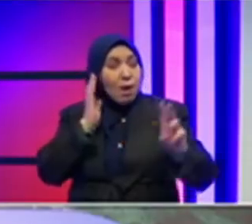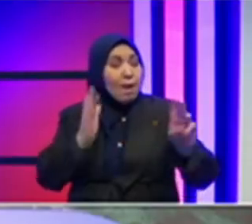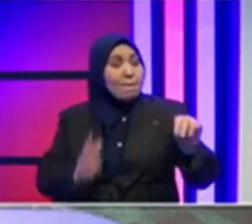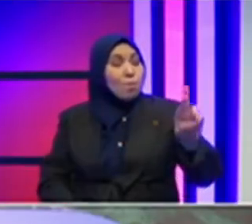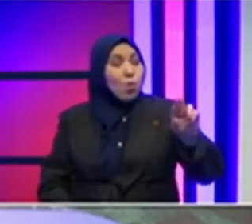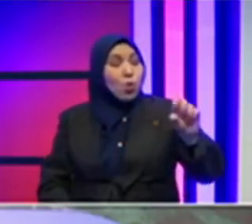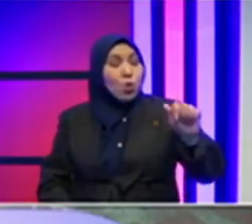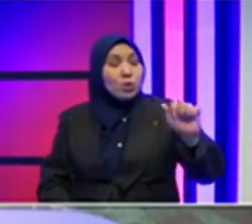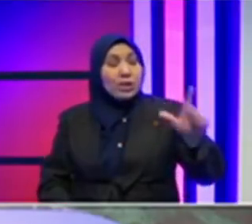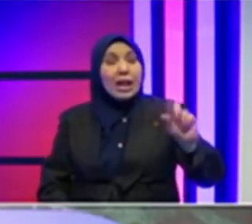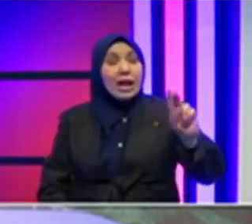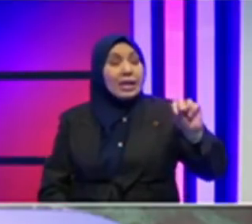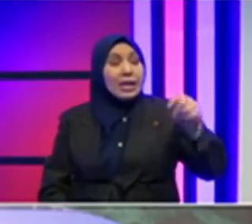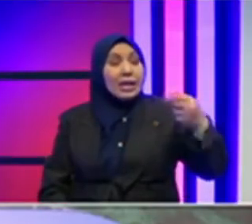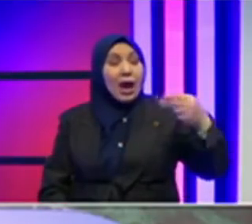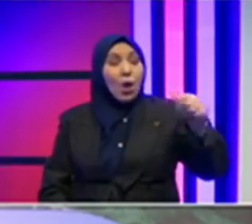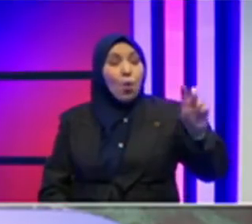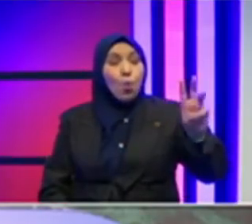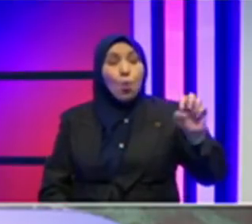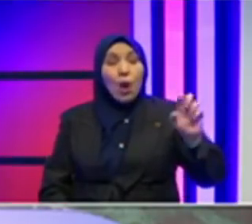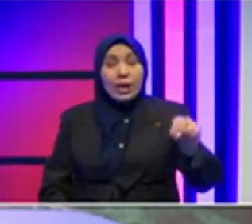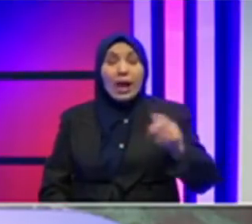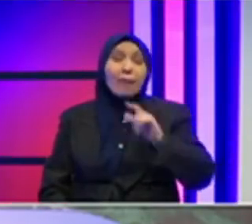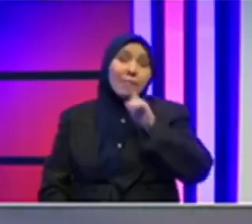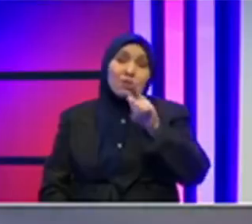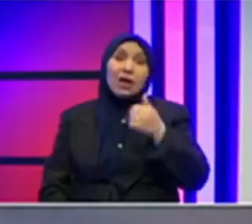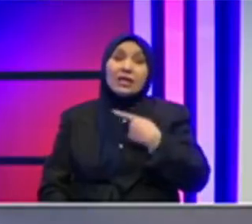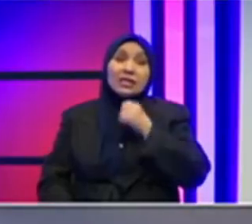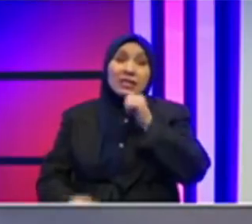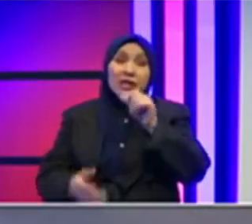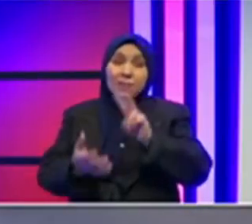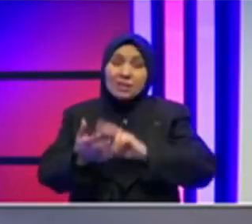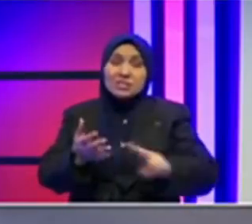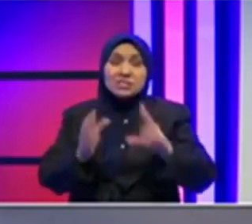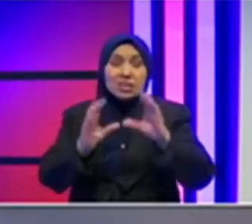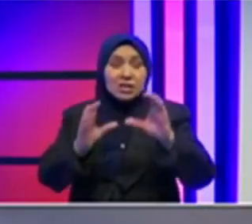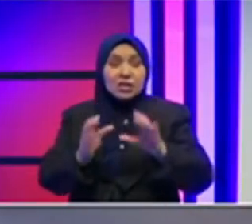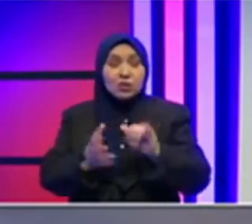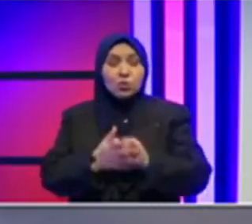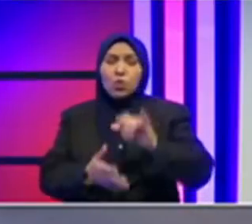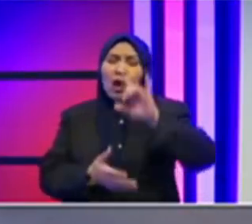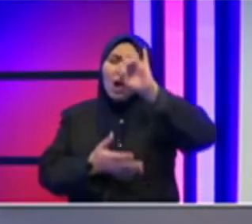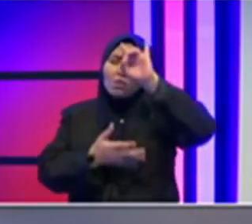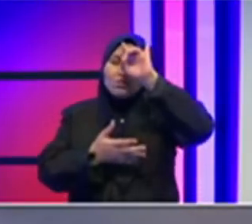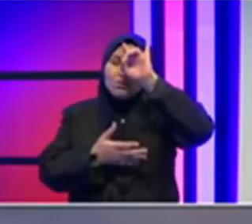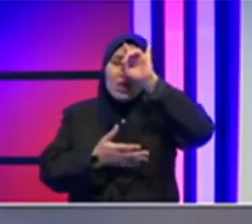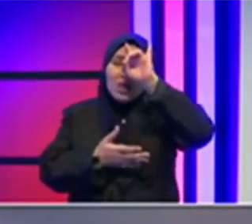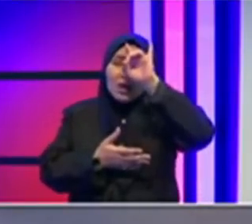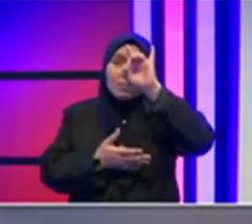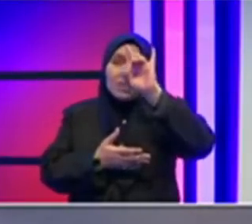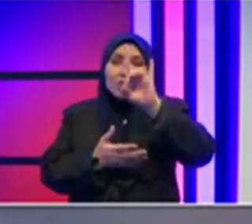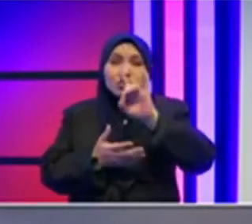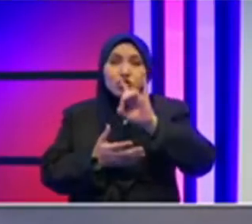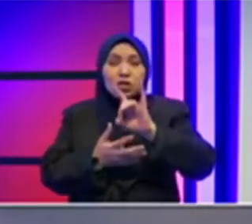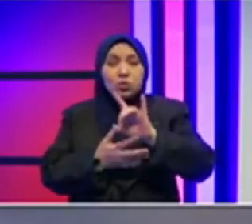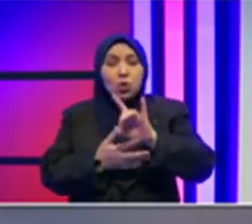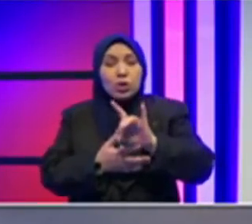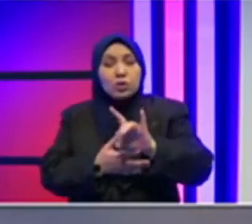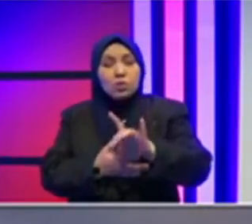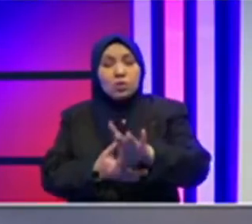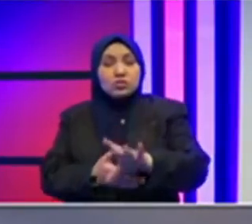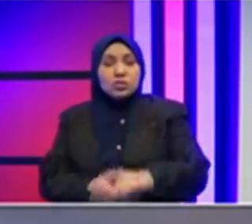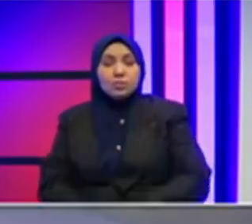Murattal Nahwan ataupun Kurdi, lama juga kita tak baca insya-Allah. A'udzu billahi minasyaitonir